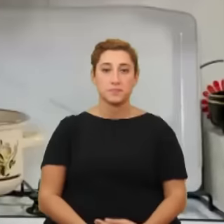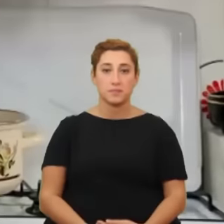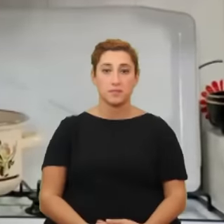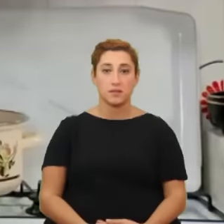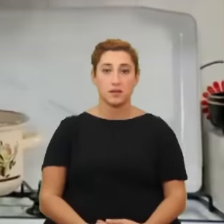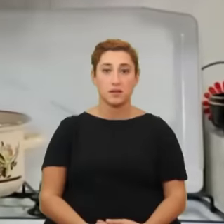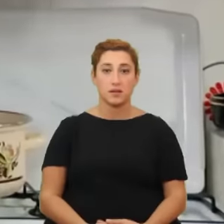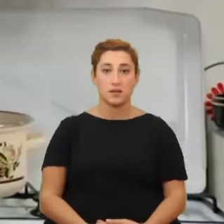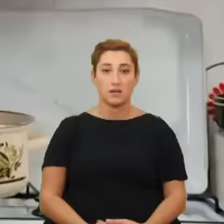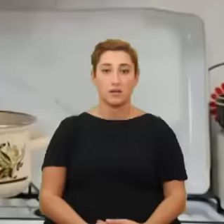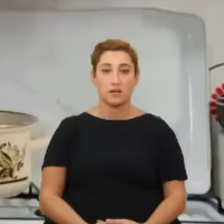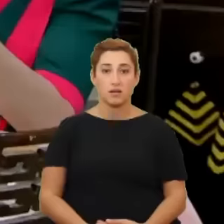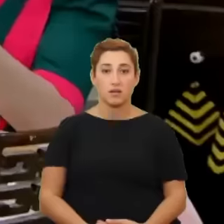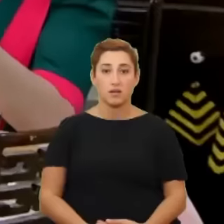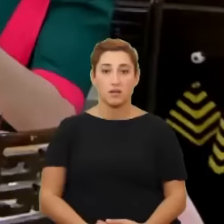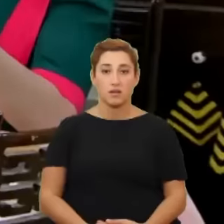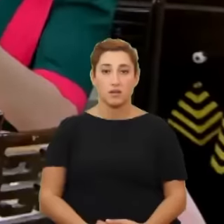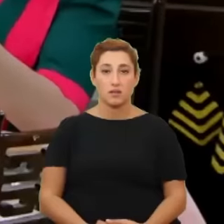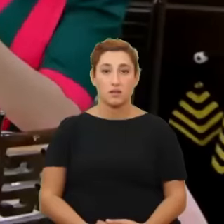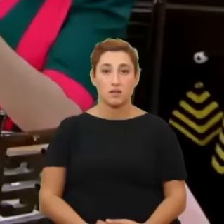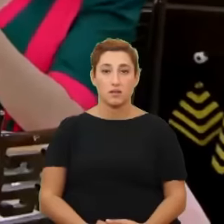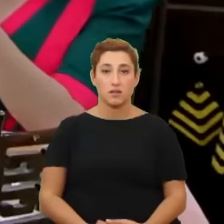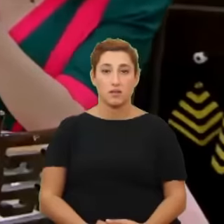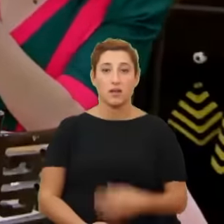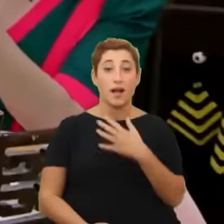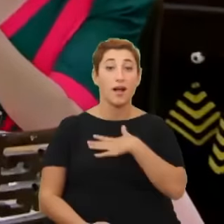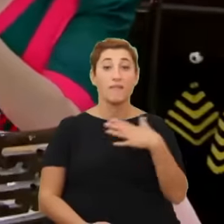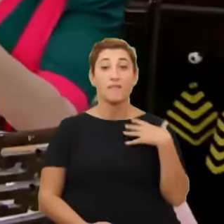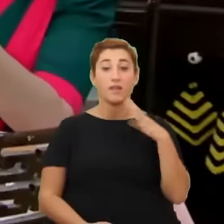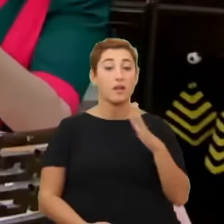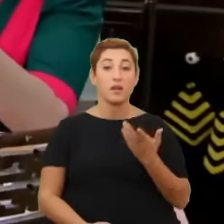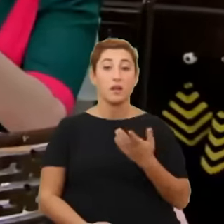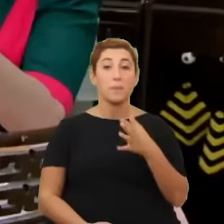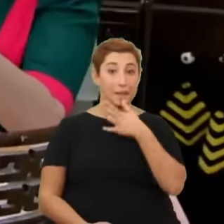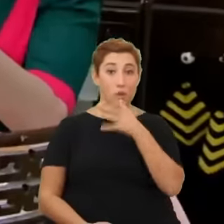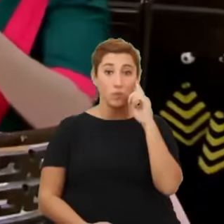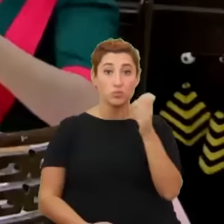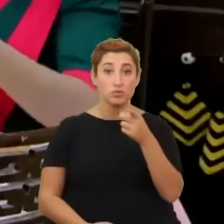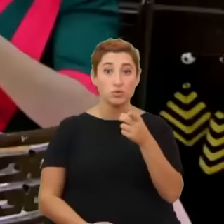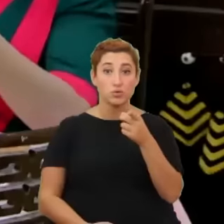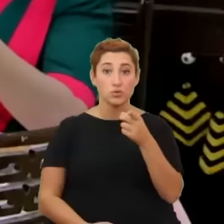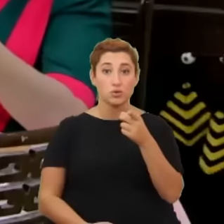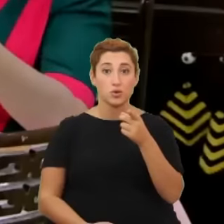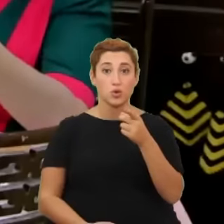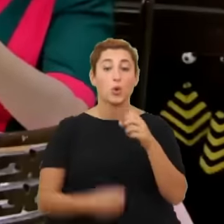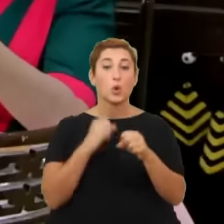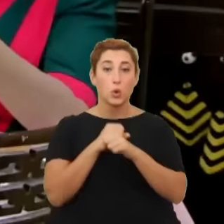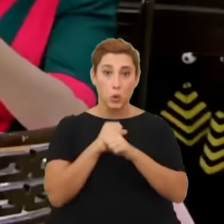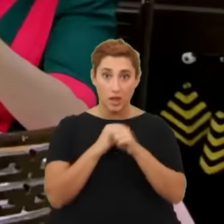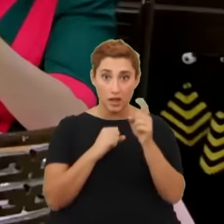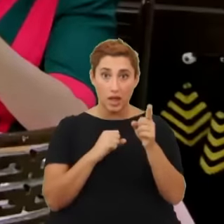soyuyor. Rukiye boğazına bir başörtü sarmış, çorba karıştırıyor. Anne, biliyor musun?